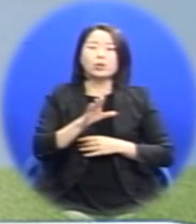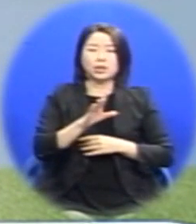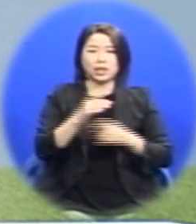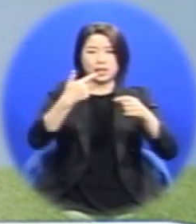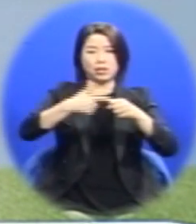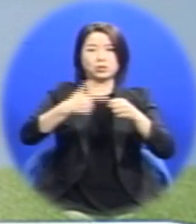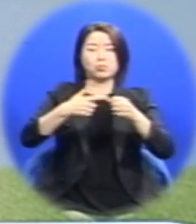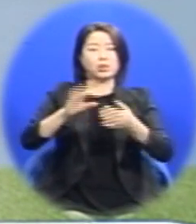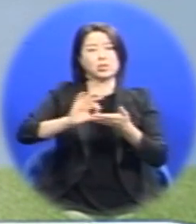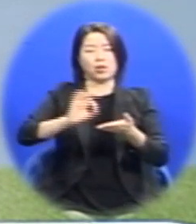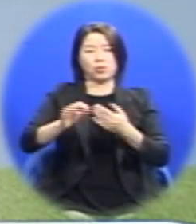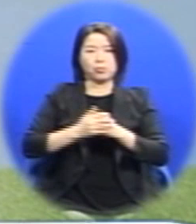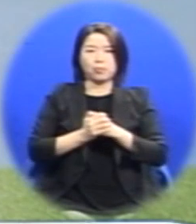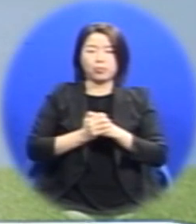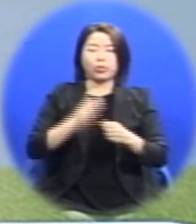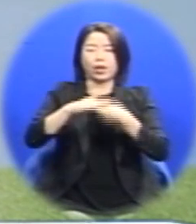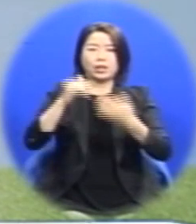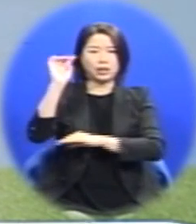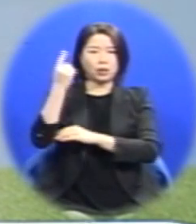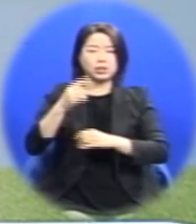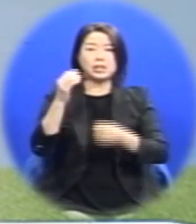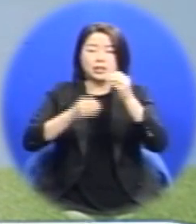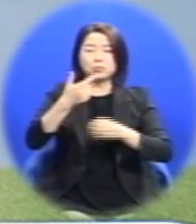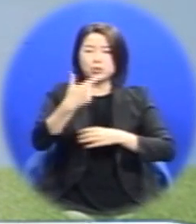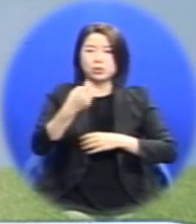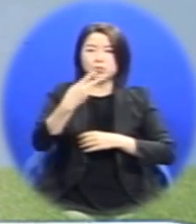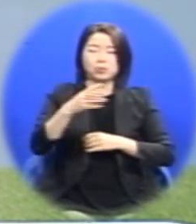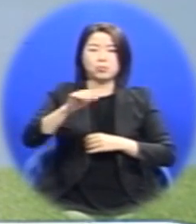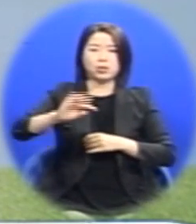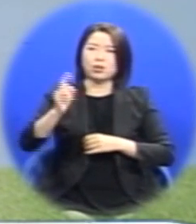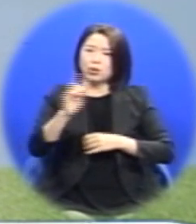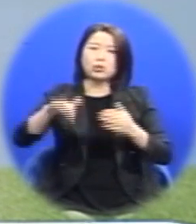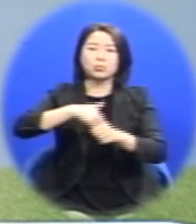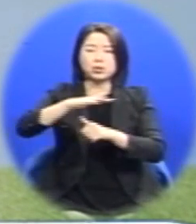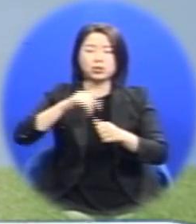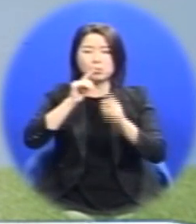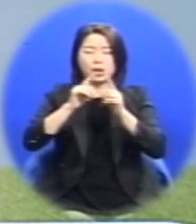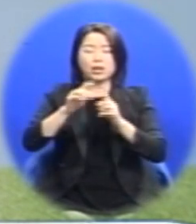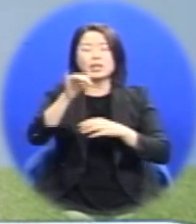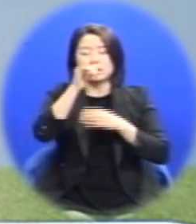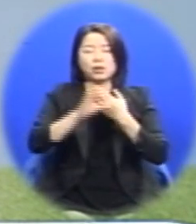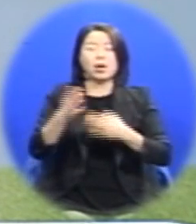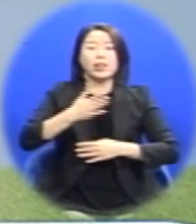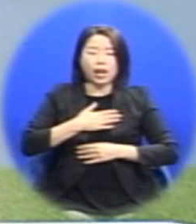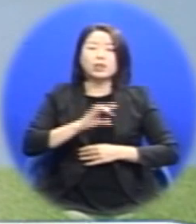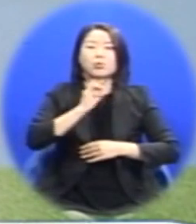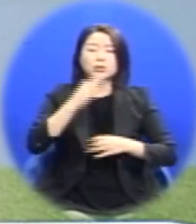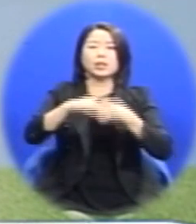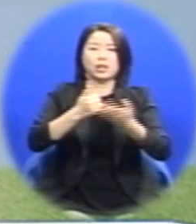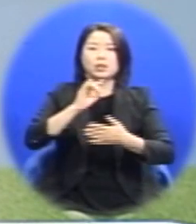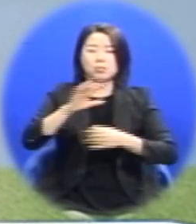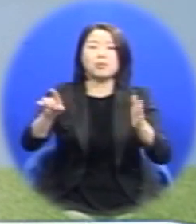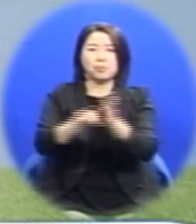있어요. 그러니까 다윗이 이 시편 62편에서 어떤 분위기로 이야기를 했냐면 나는 오직